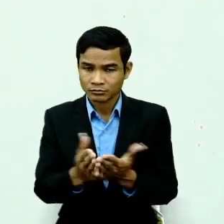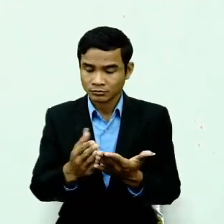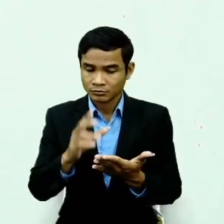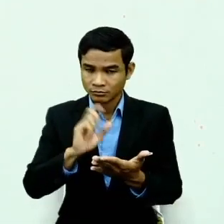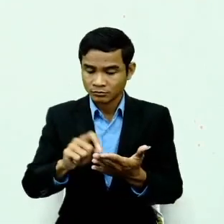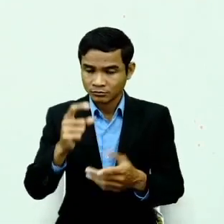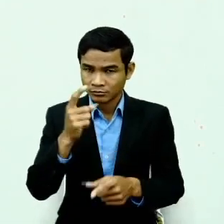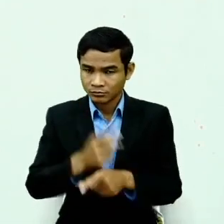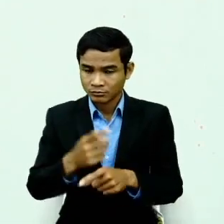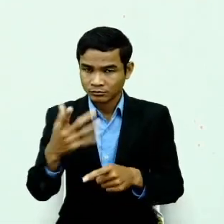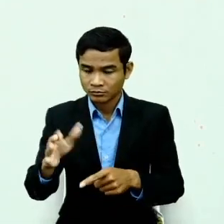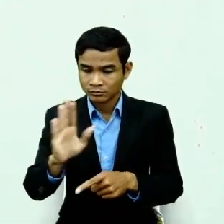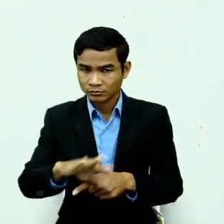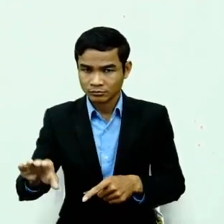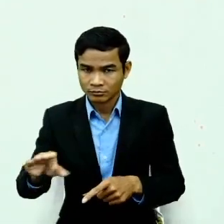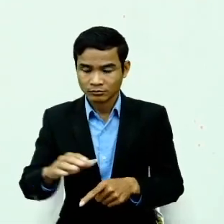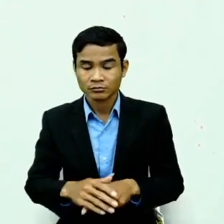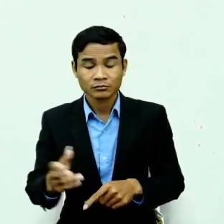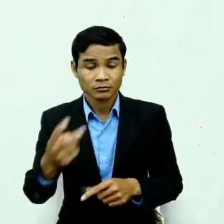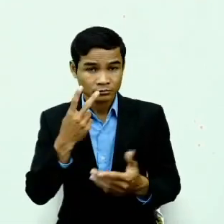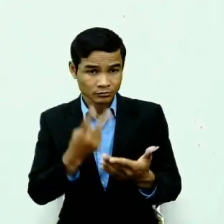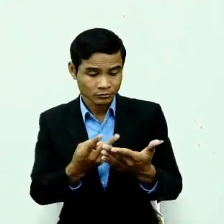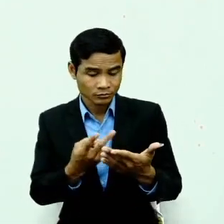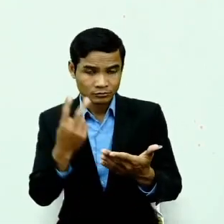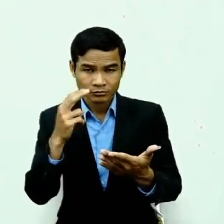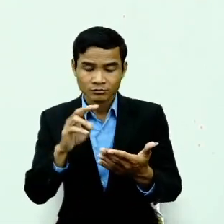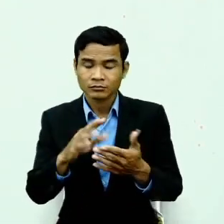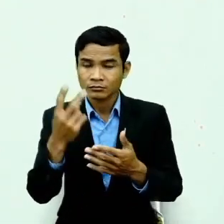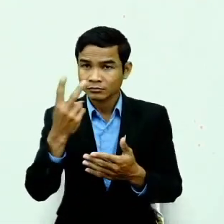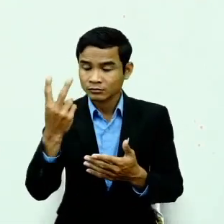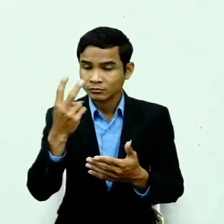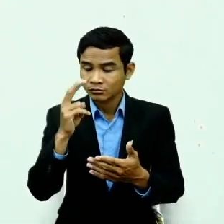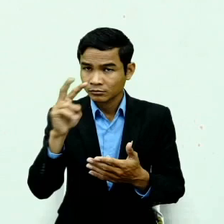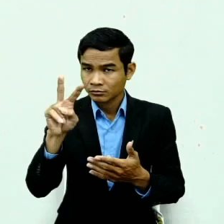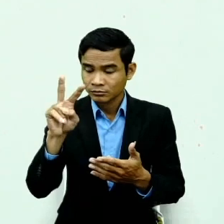trăm trai rừng nở con chà cùng tìm tuyệt mà mất con